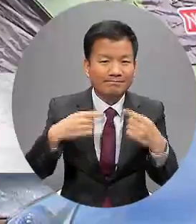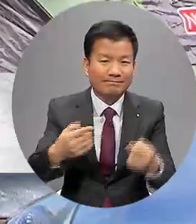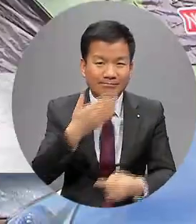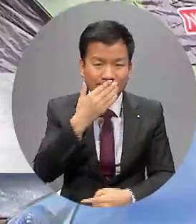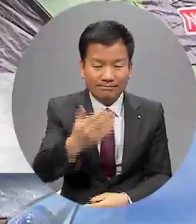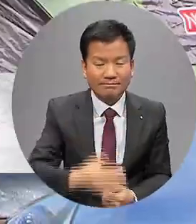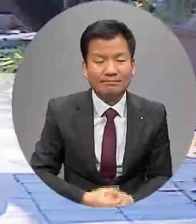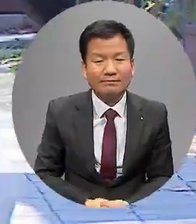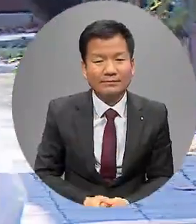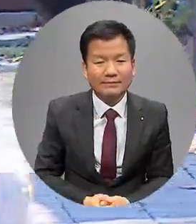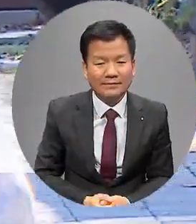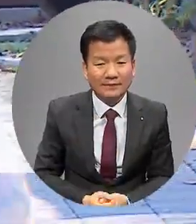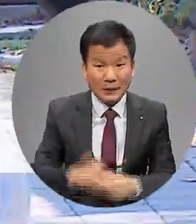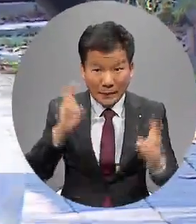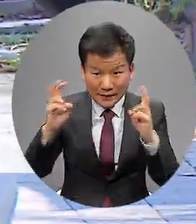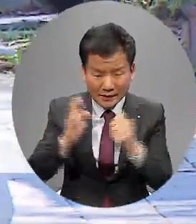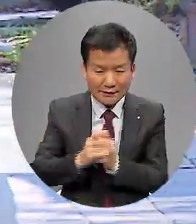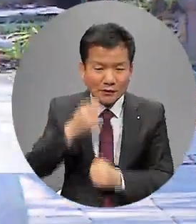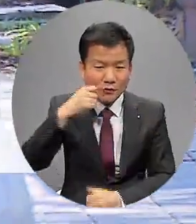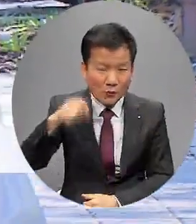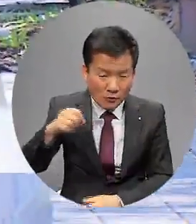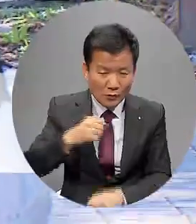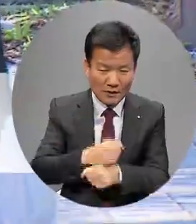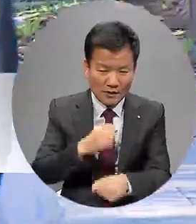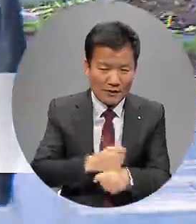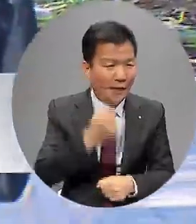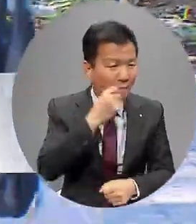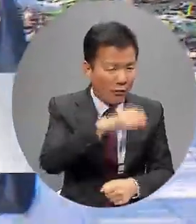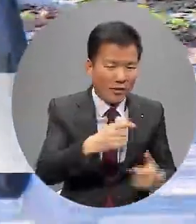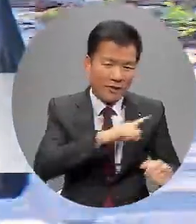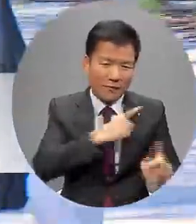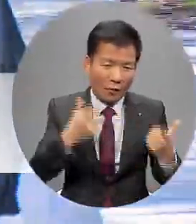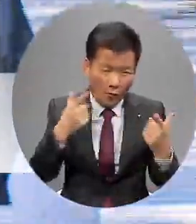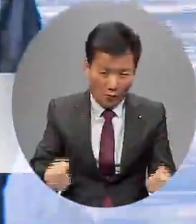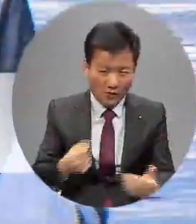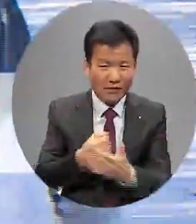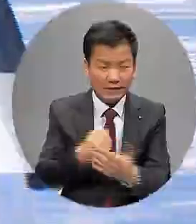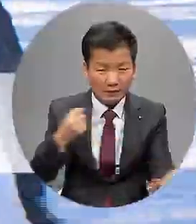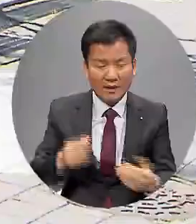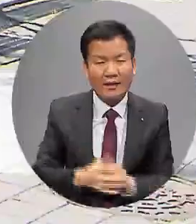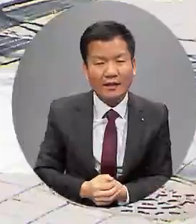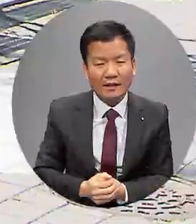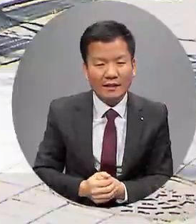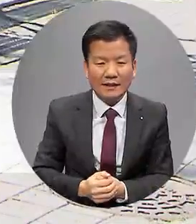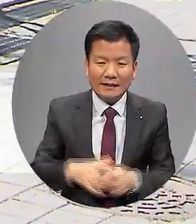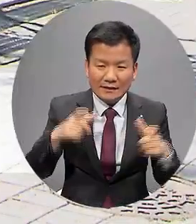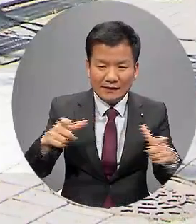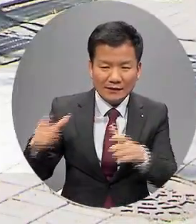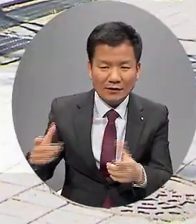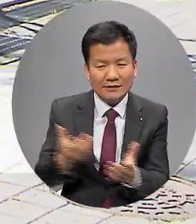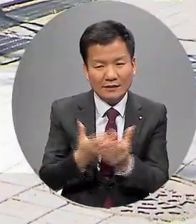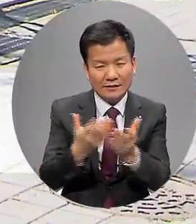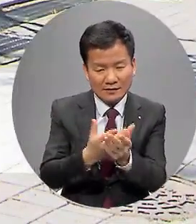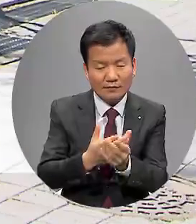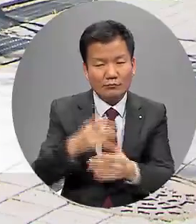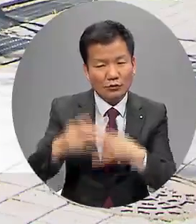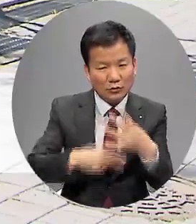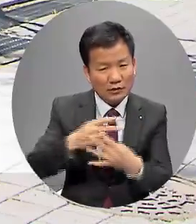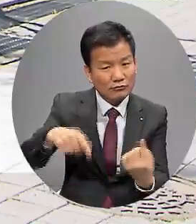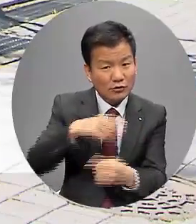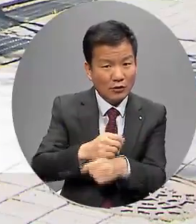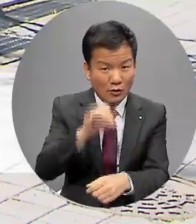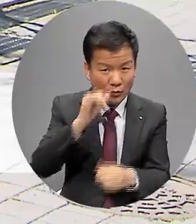있습니다 대상엔 조미료 제품명과 미원면 명칭이 같다는데 차안에 지역상생 프로젝트를 진행해